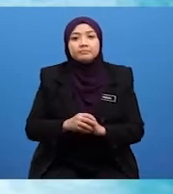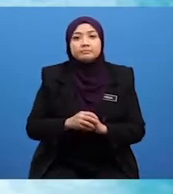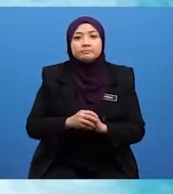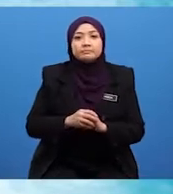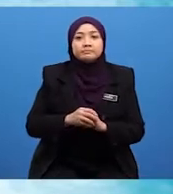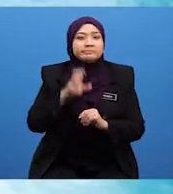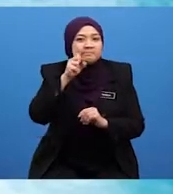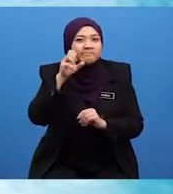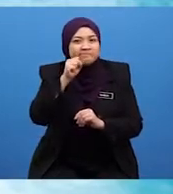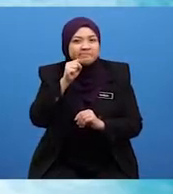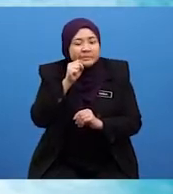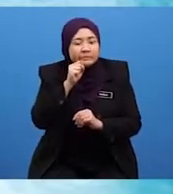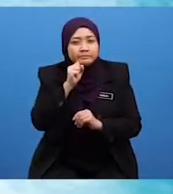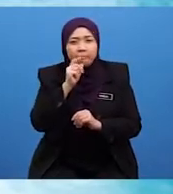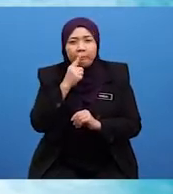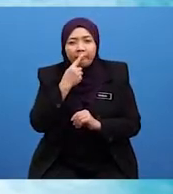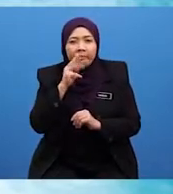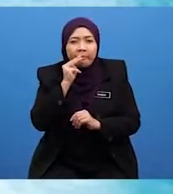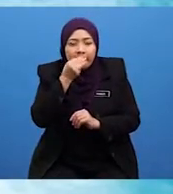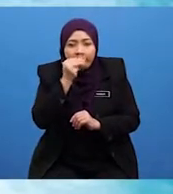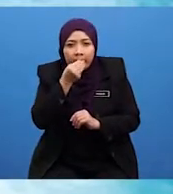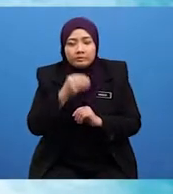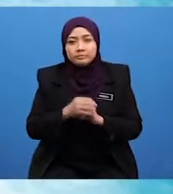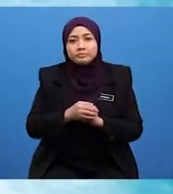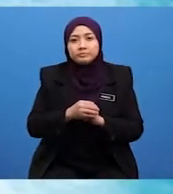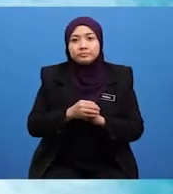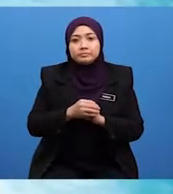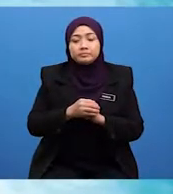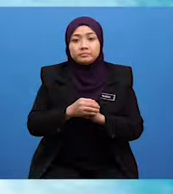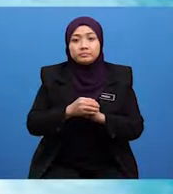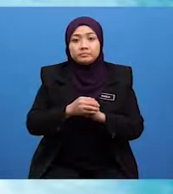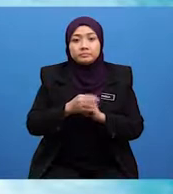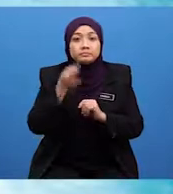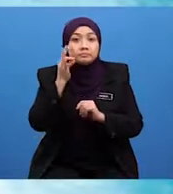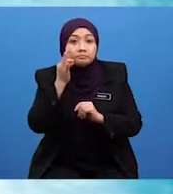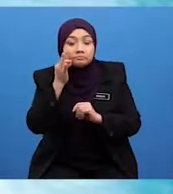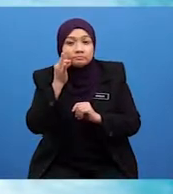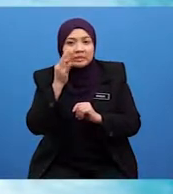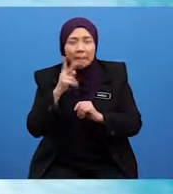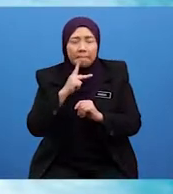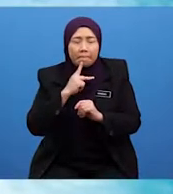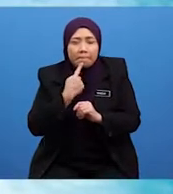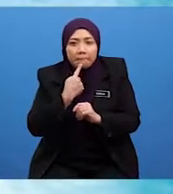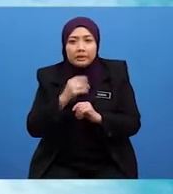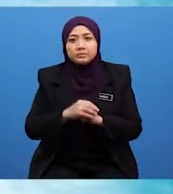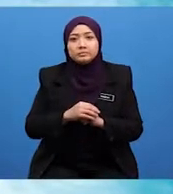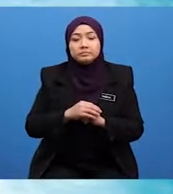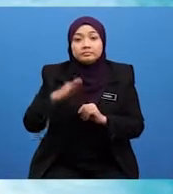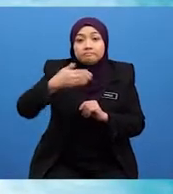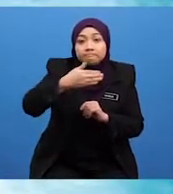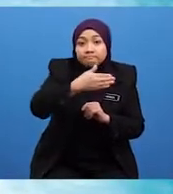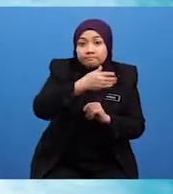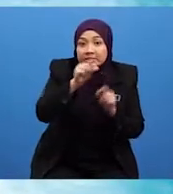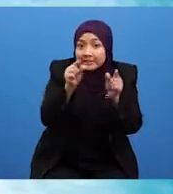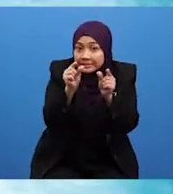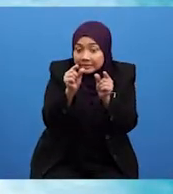rasa limau masam, rasa peria pahit, rasa ikan bilis